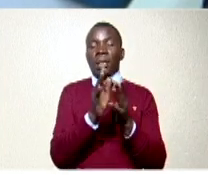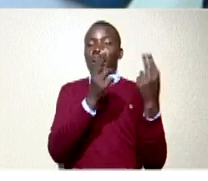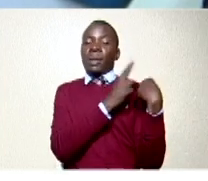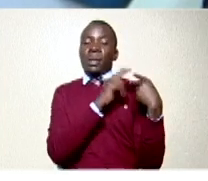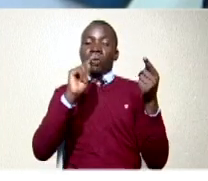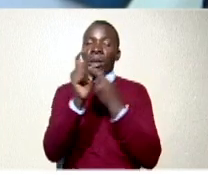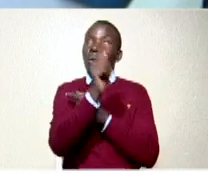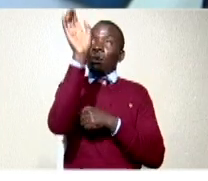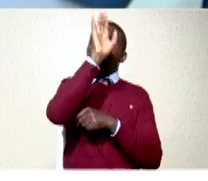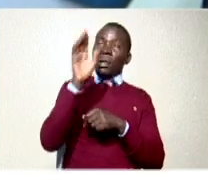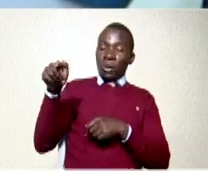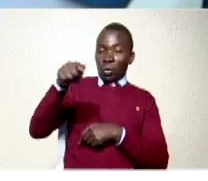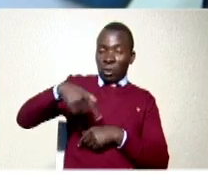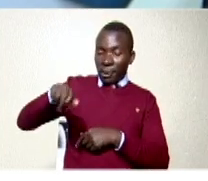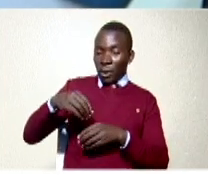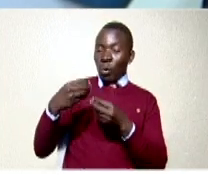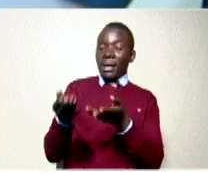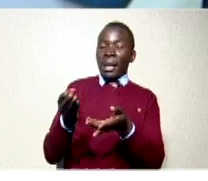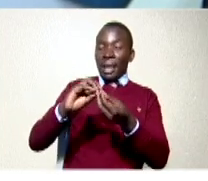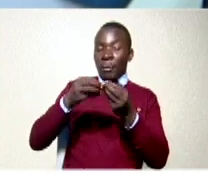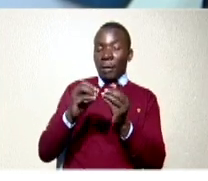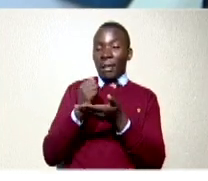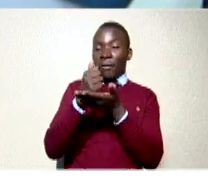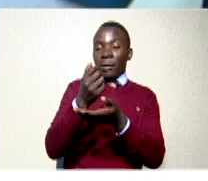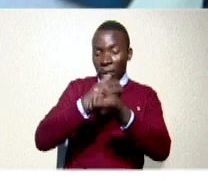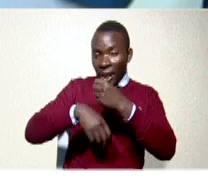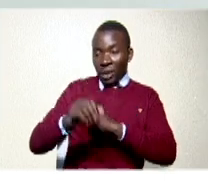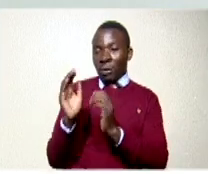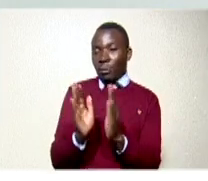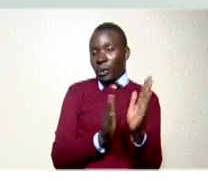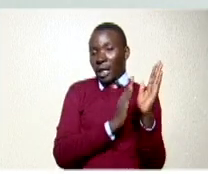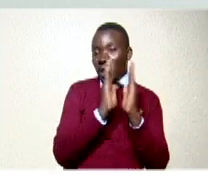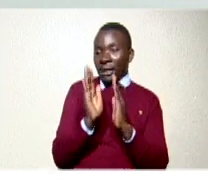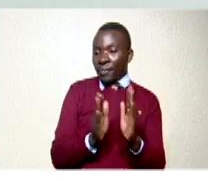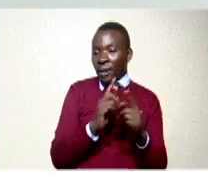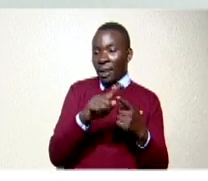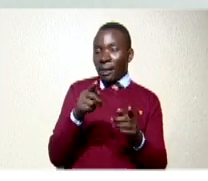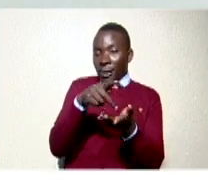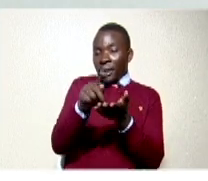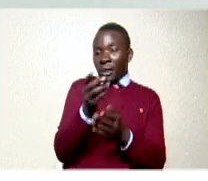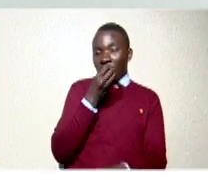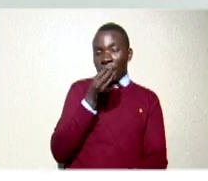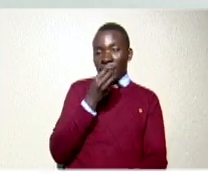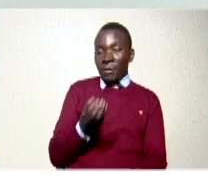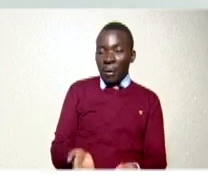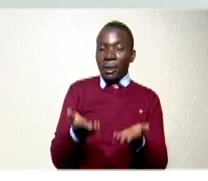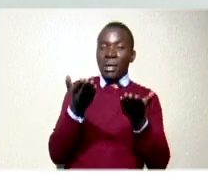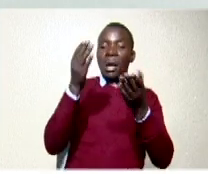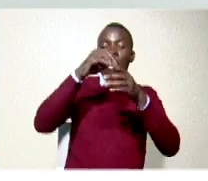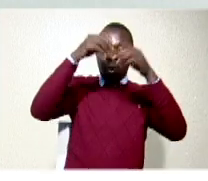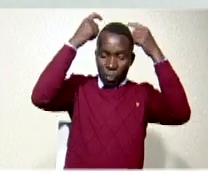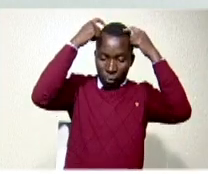twebwe tugatanga imibare ifasha mu igenamigambi. Ariko iyo ibiciro nk'ibiribwa bizamutse bituma mu mutwe